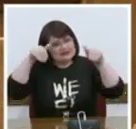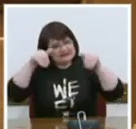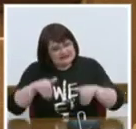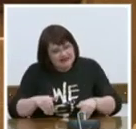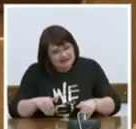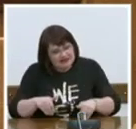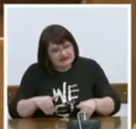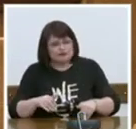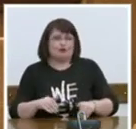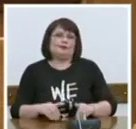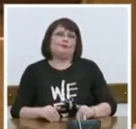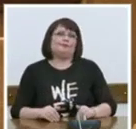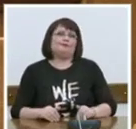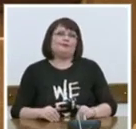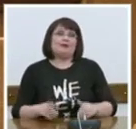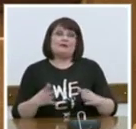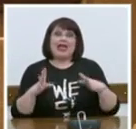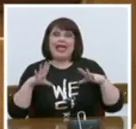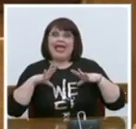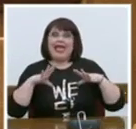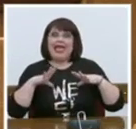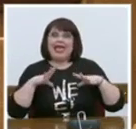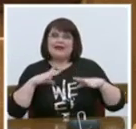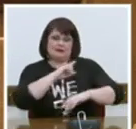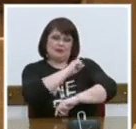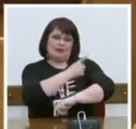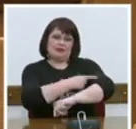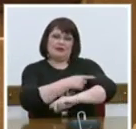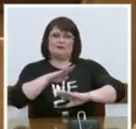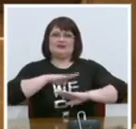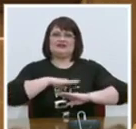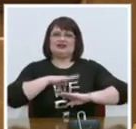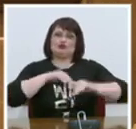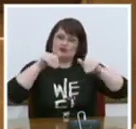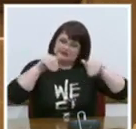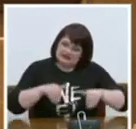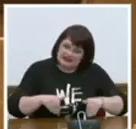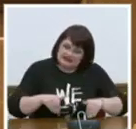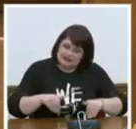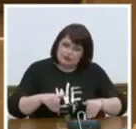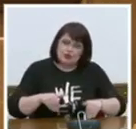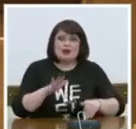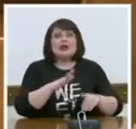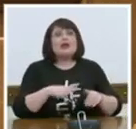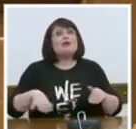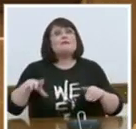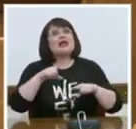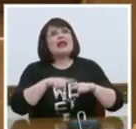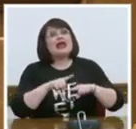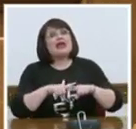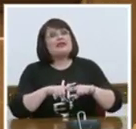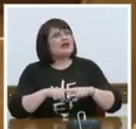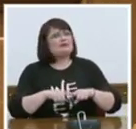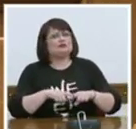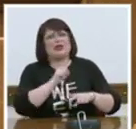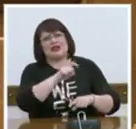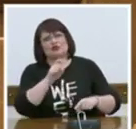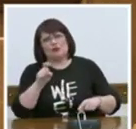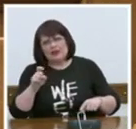έτοιμο πόλεμο και τη δύναμη των ελληνικών ενόπλων δυνάμεων. Αλλά μια χώρα με τον πληθυσμό της Ελλάδας